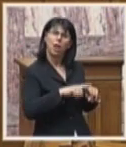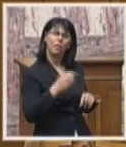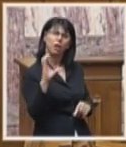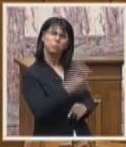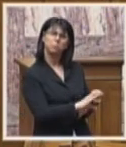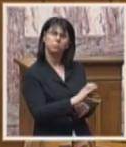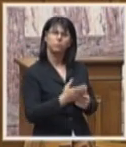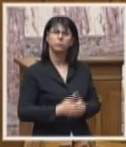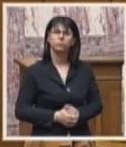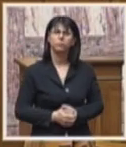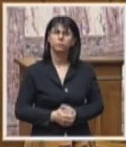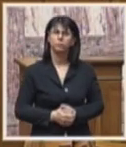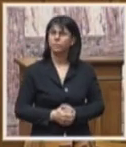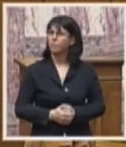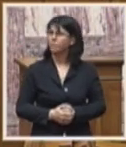Αλλά δεν δίνουμε σε αυτούς.